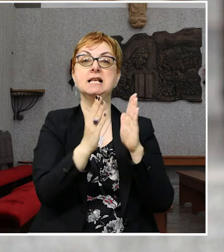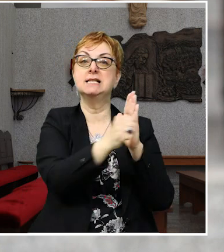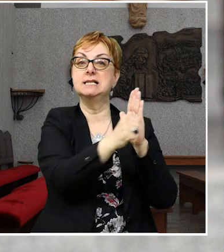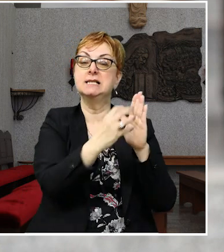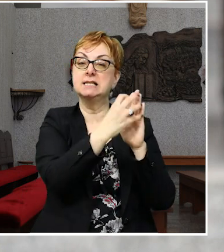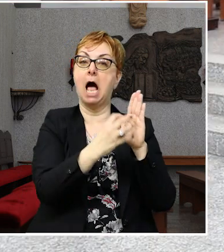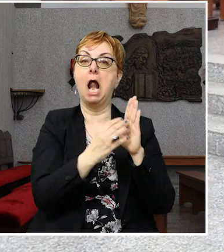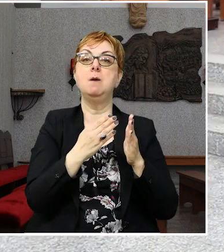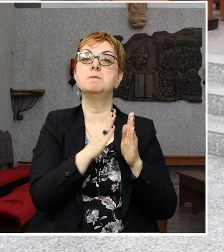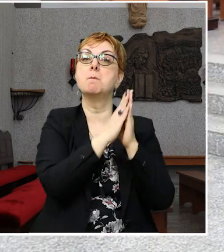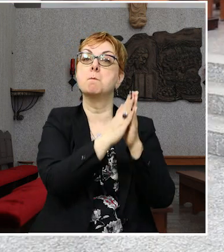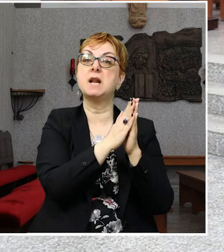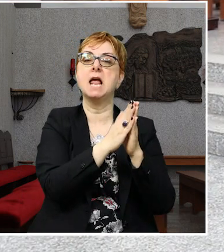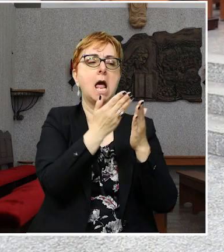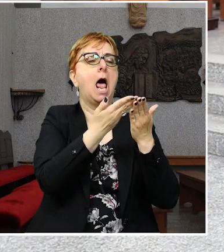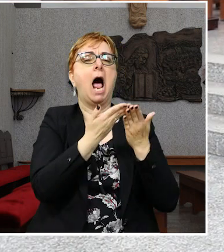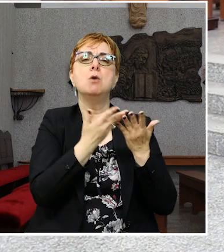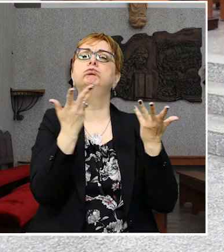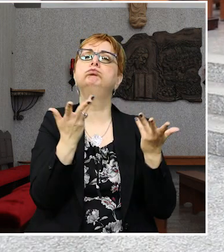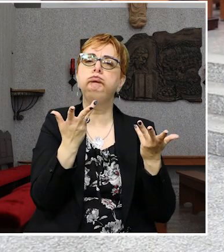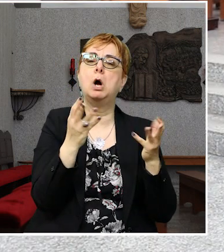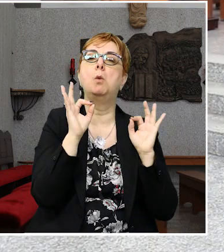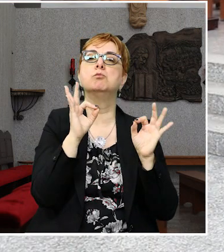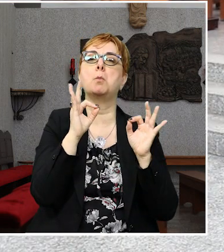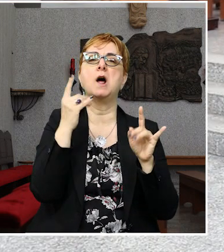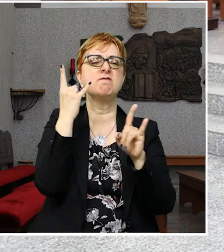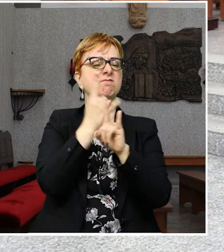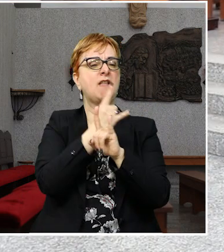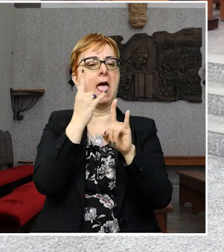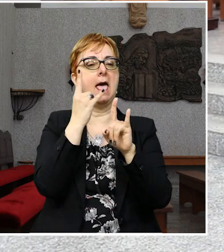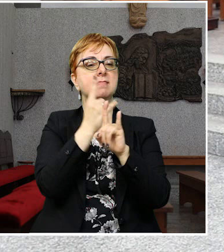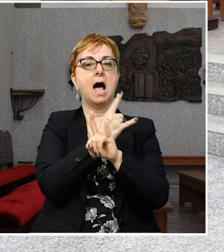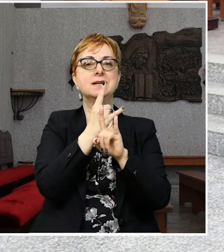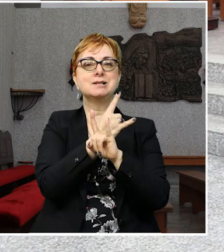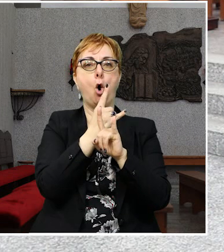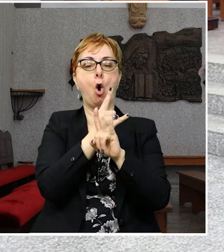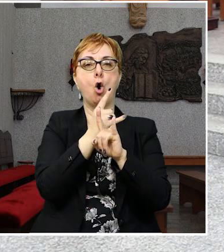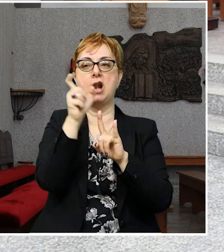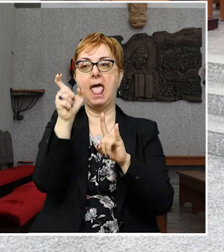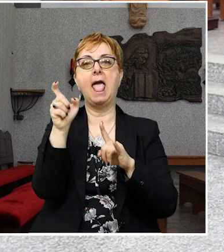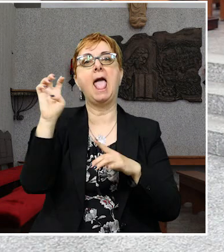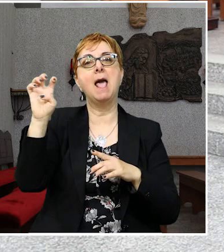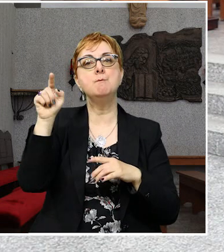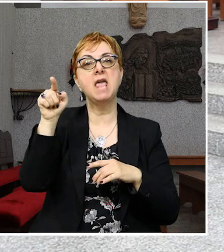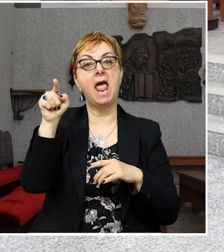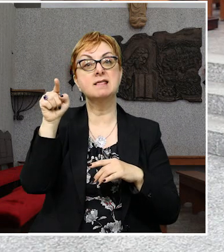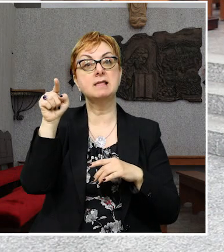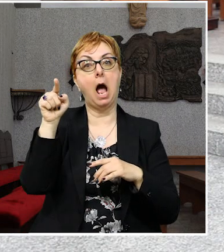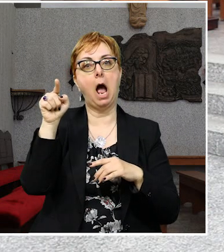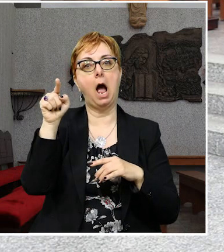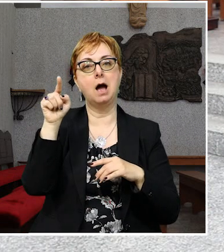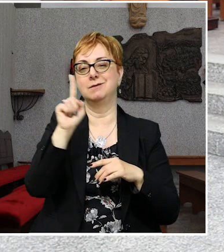Salmi ci aiuti a non cadere nella tentazione dell'impietà,